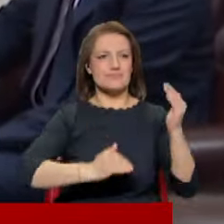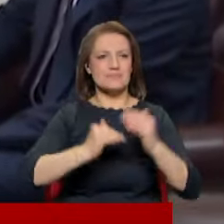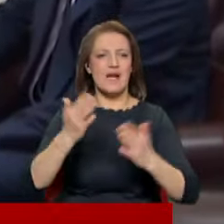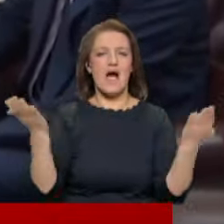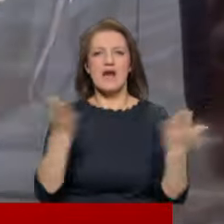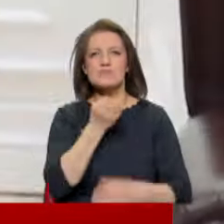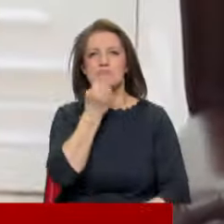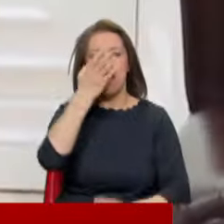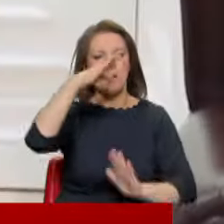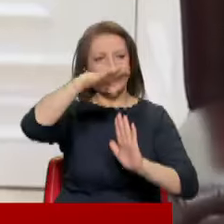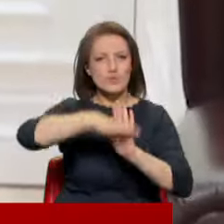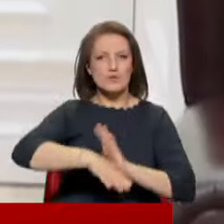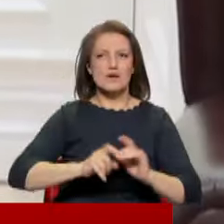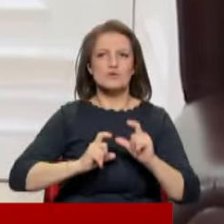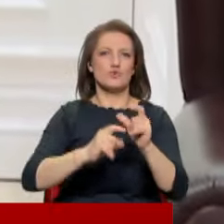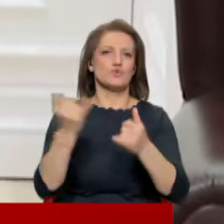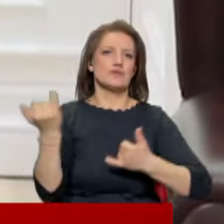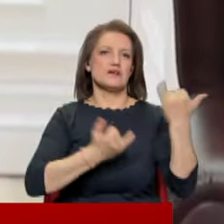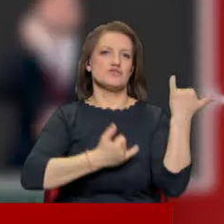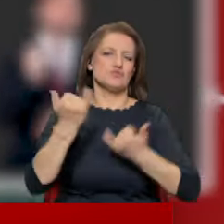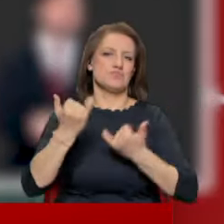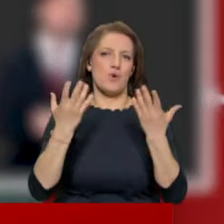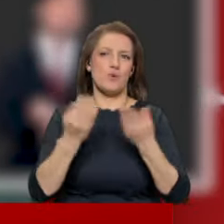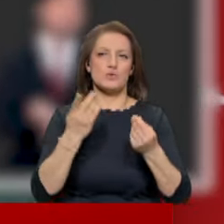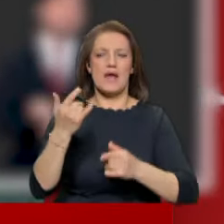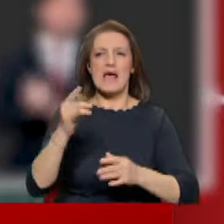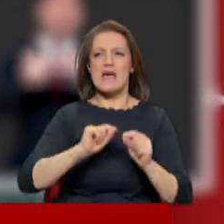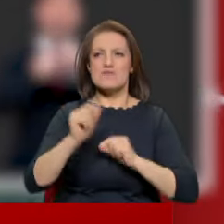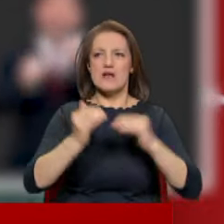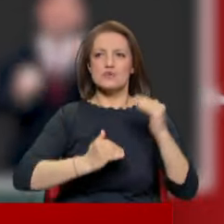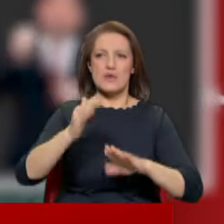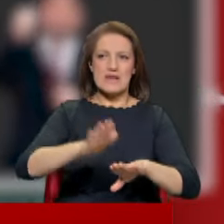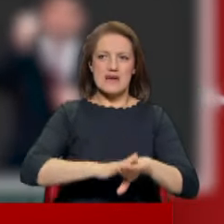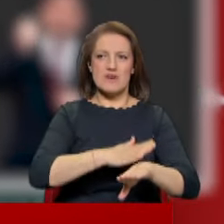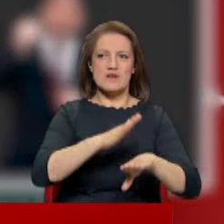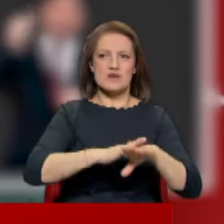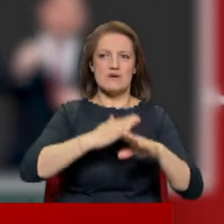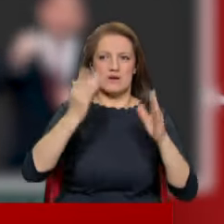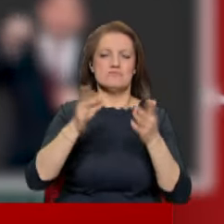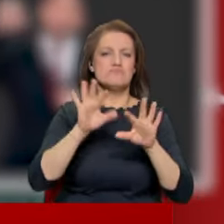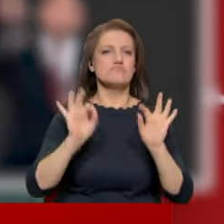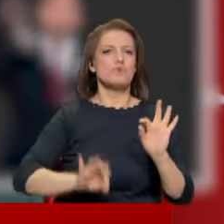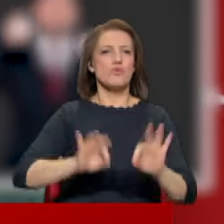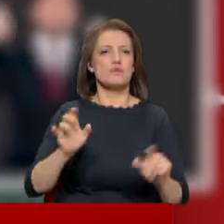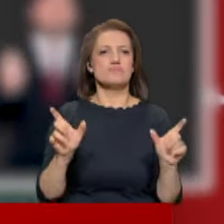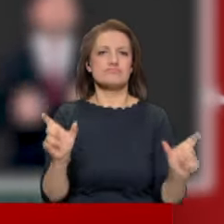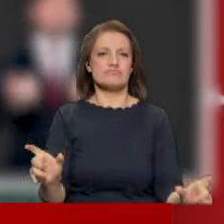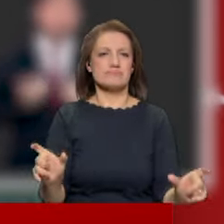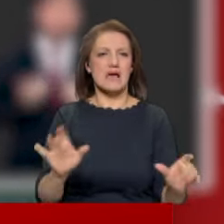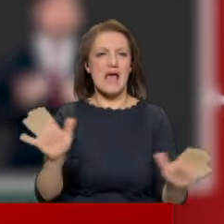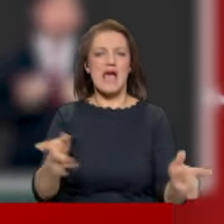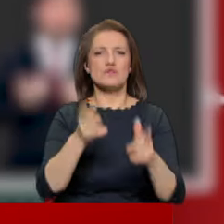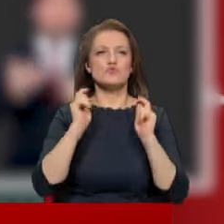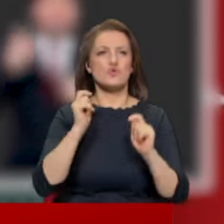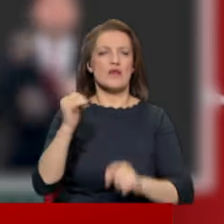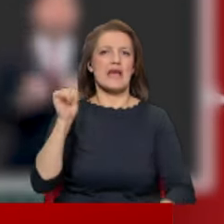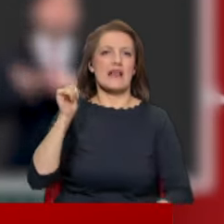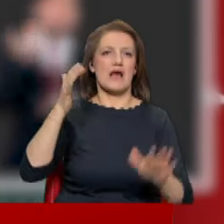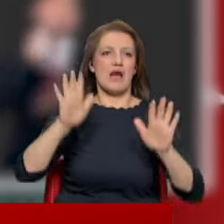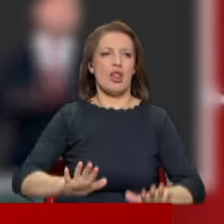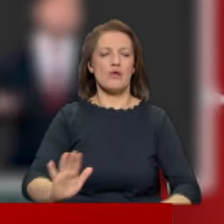hangi bahar düşecek sorusu tartışmayı ısıttı. Enflasyonu yavaş yavaş kontrol altına alıyoruz. En zoru geride